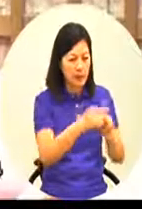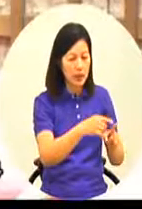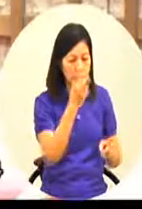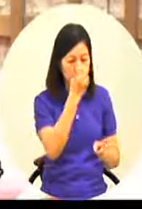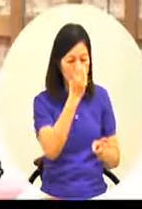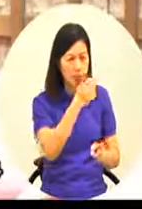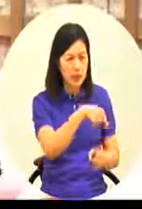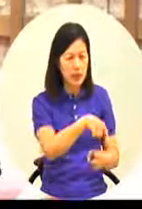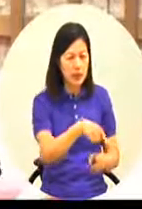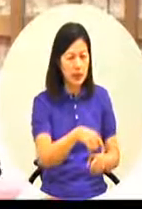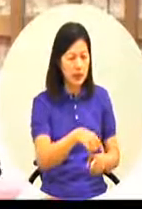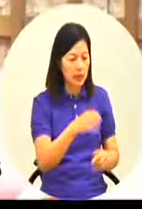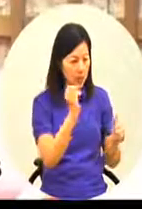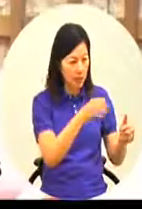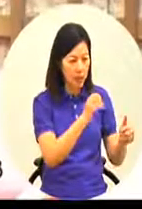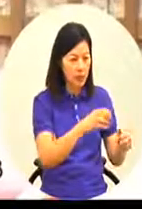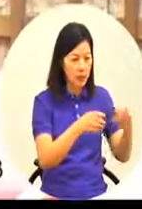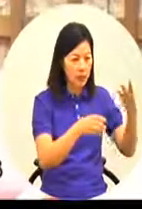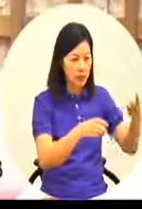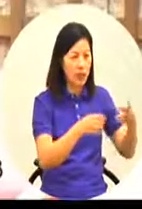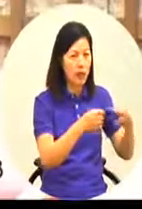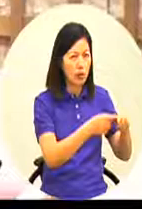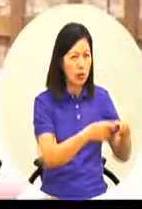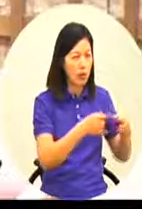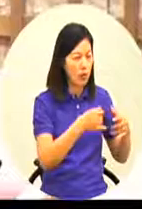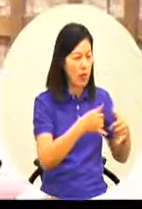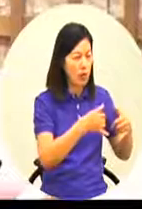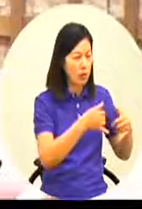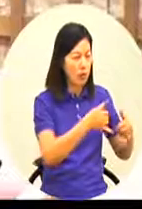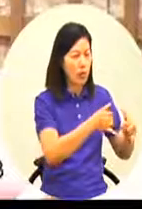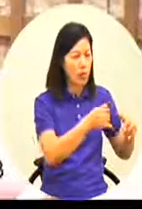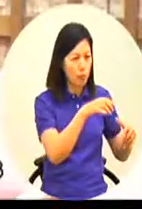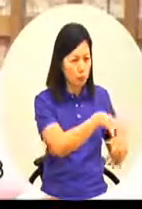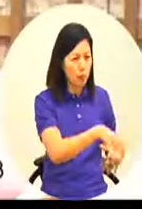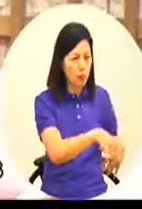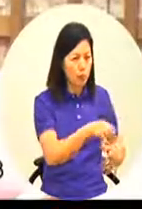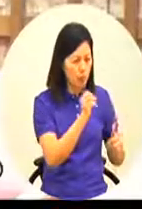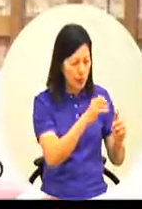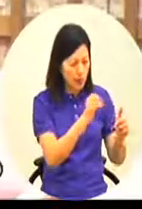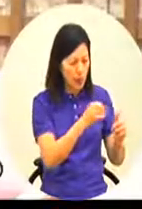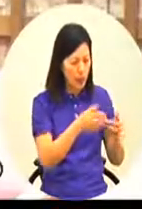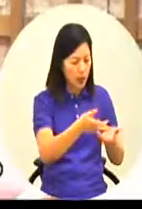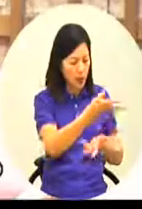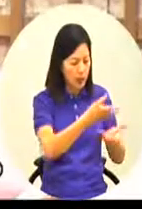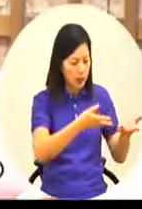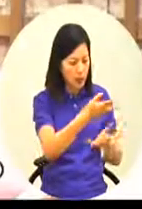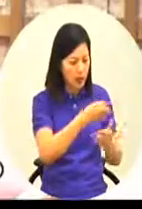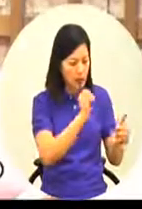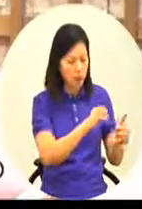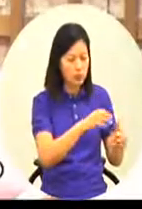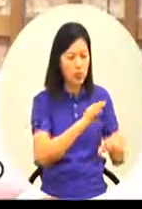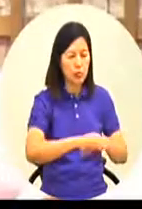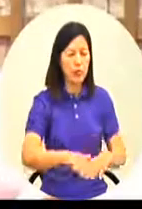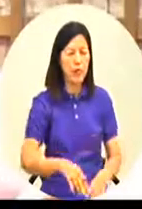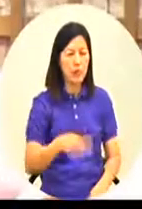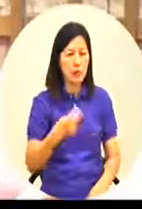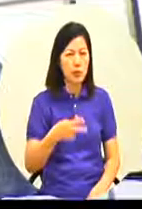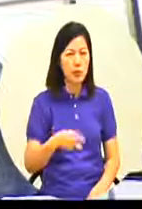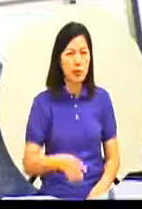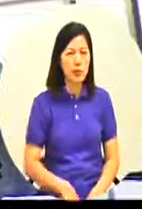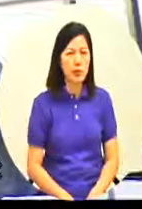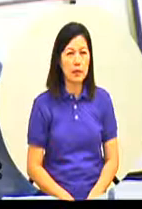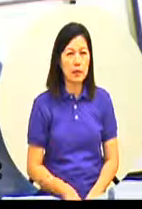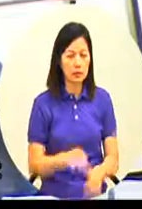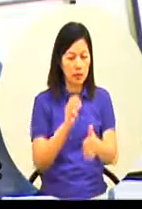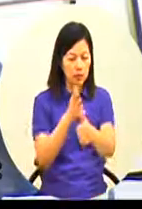直接跟三公处他们也有跟我们的有对口，我们会直接跟他通报。 好，那我想再请问一下处长